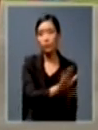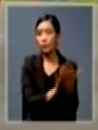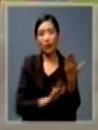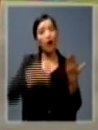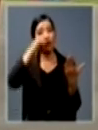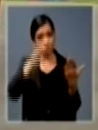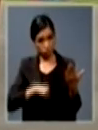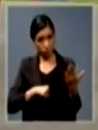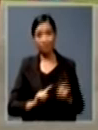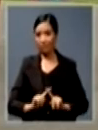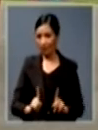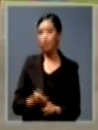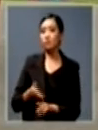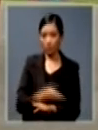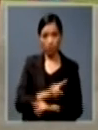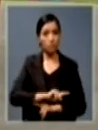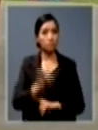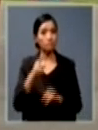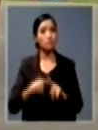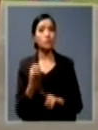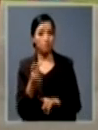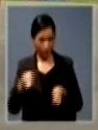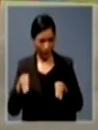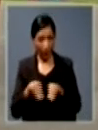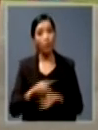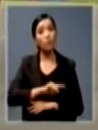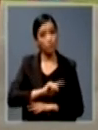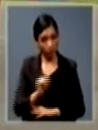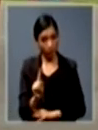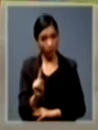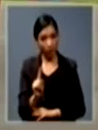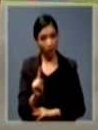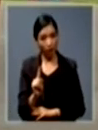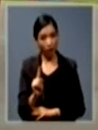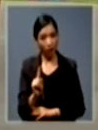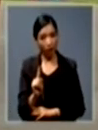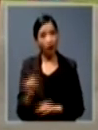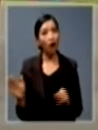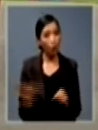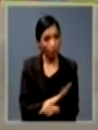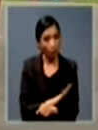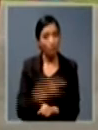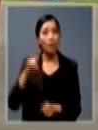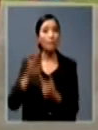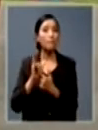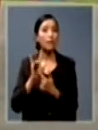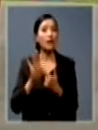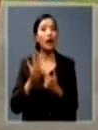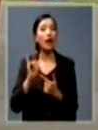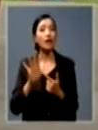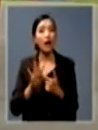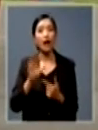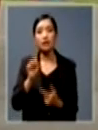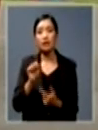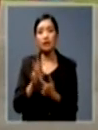แต่ว่าก่อนอื่นนะคะ1ธันวาคมที่จะถึงนี้นะคะจะเป็นวันครบกำหนดปัญญาสมวานนะคะก็จะมีกิจกร